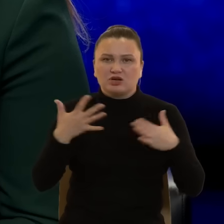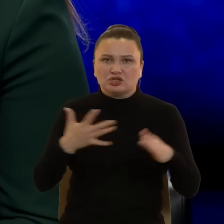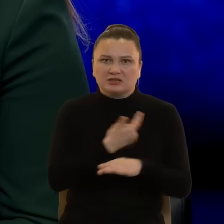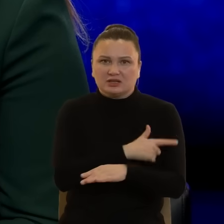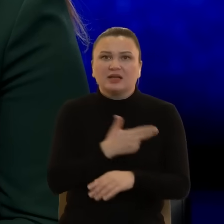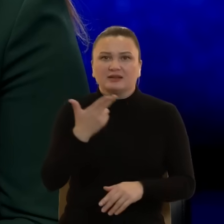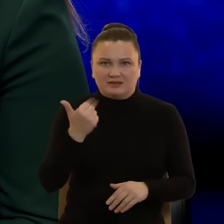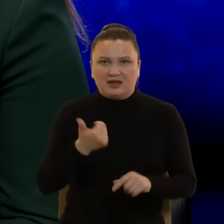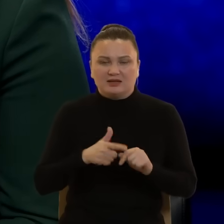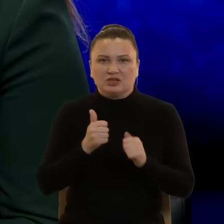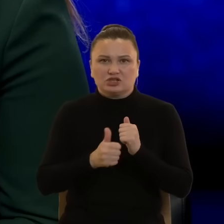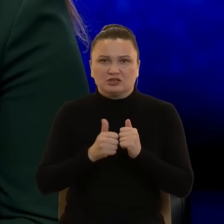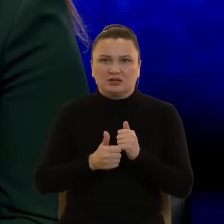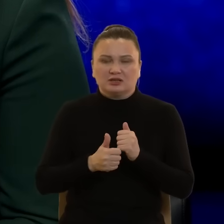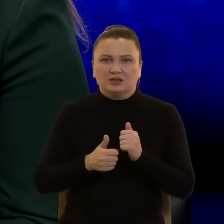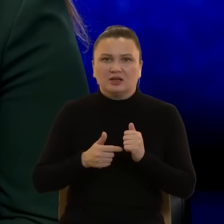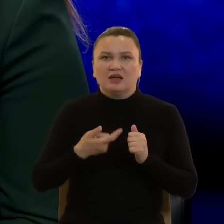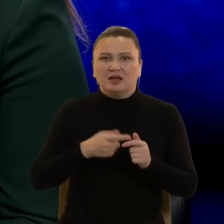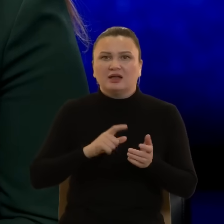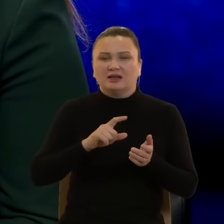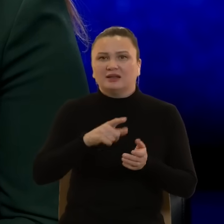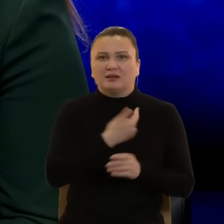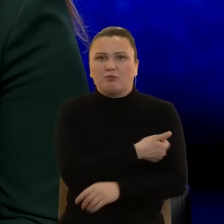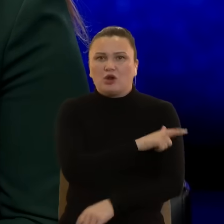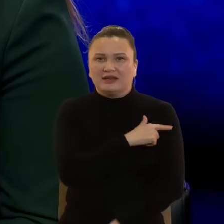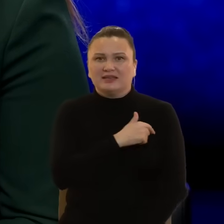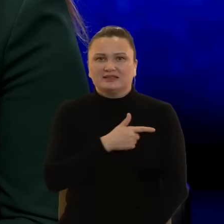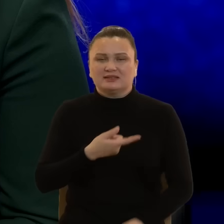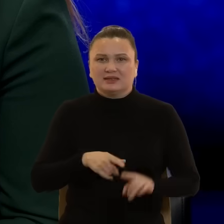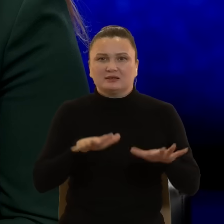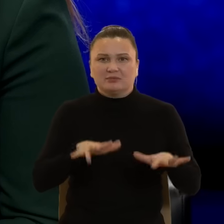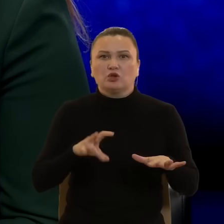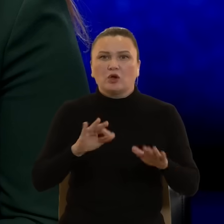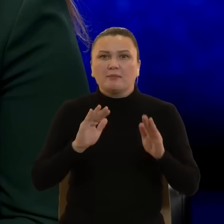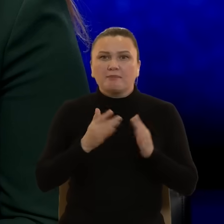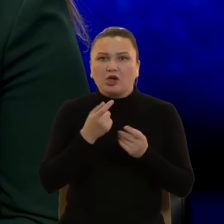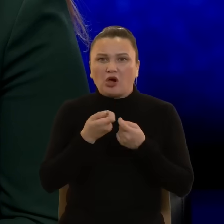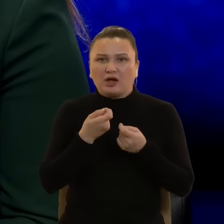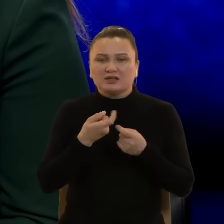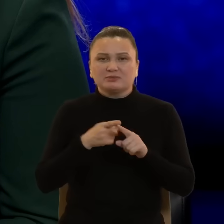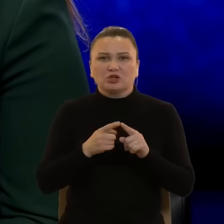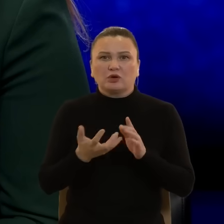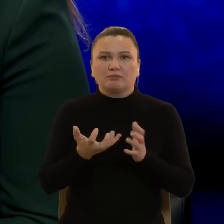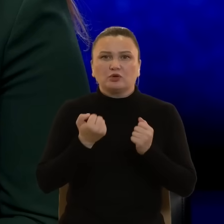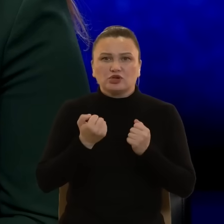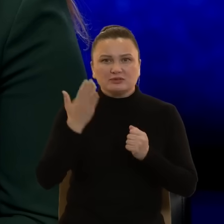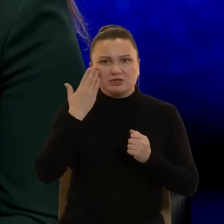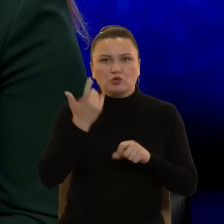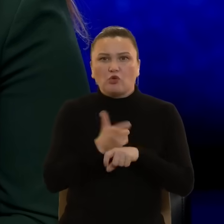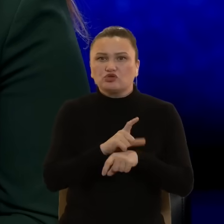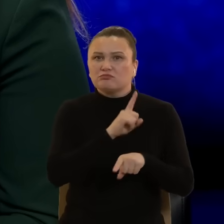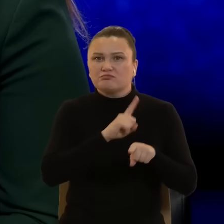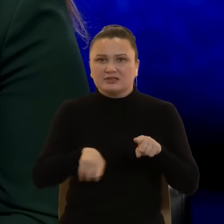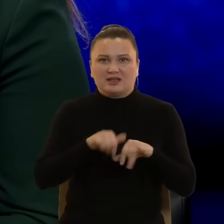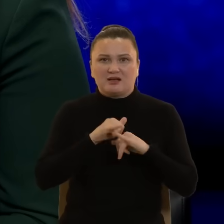так. Чаще это все-таки резервуаром являются больницы. Но это микроорганизмы, которые приобретают способность очень